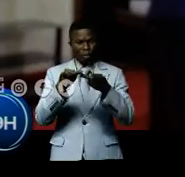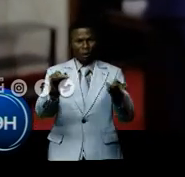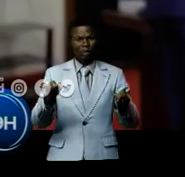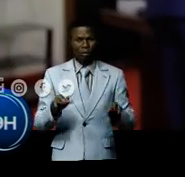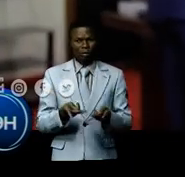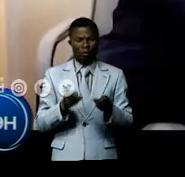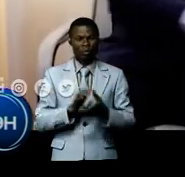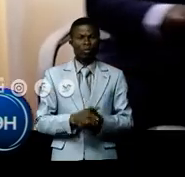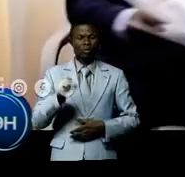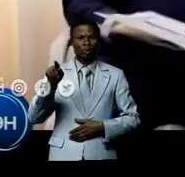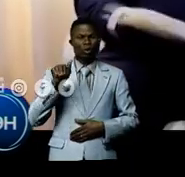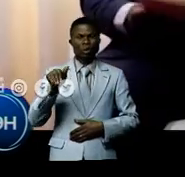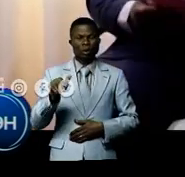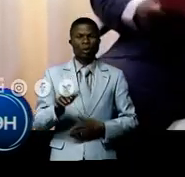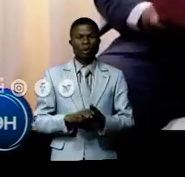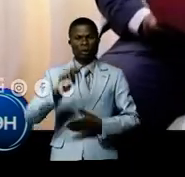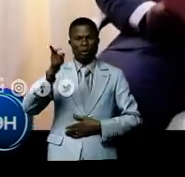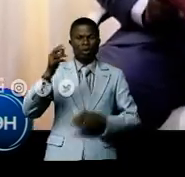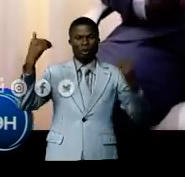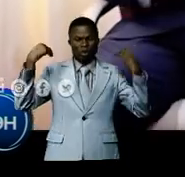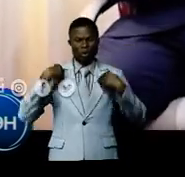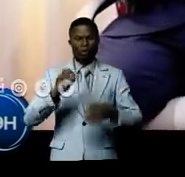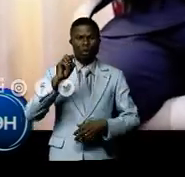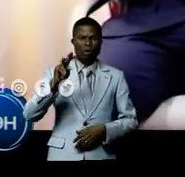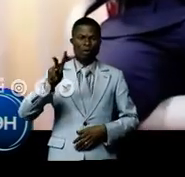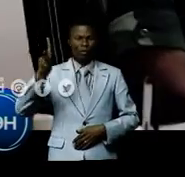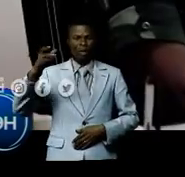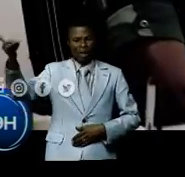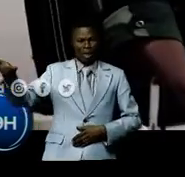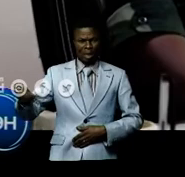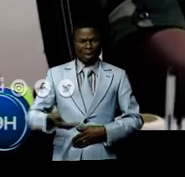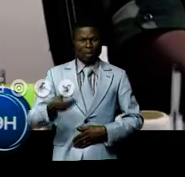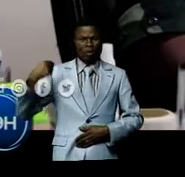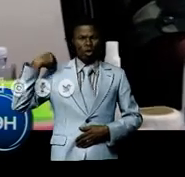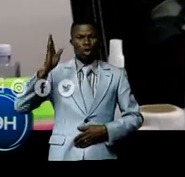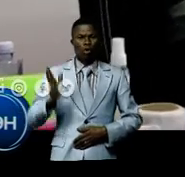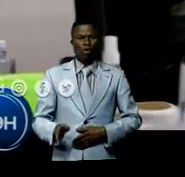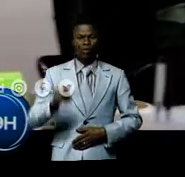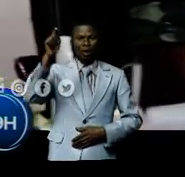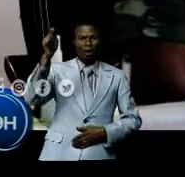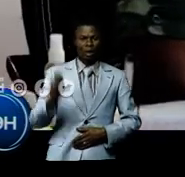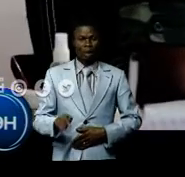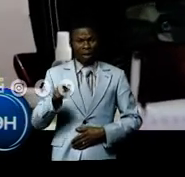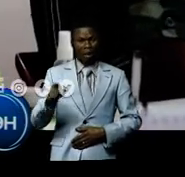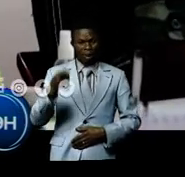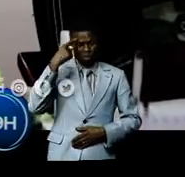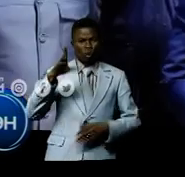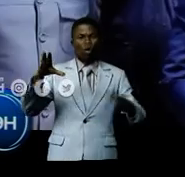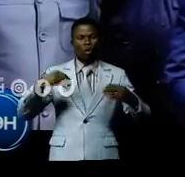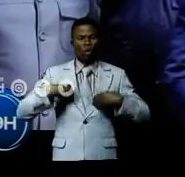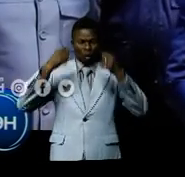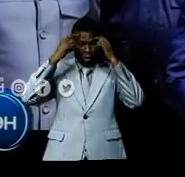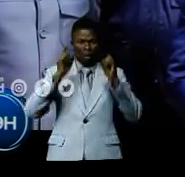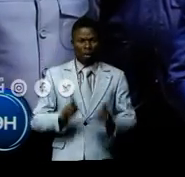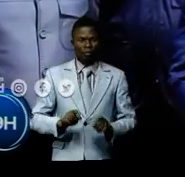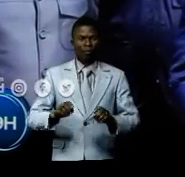terrain, Pico Mouépou, le numéro 2 de l'OVD, a été reçu par le gouverneur militaire de l'Ituri. Occasion pour lui de réaffirmer la détermination